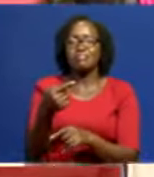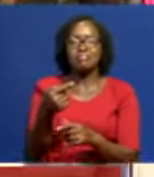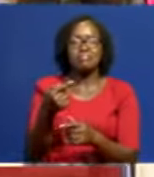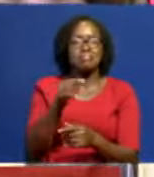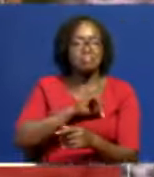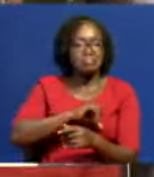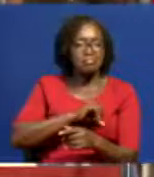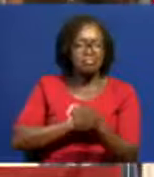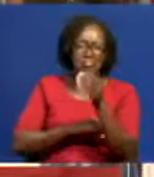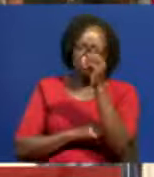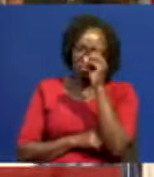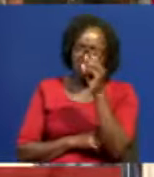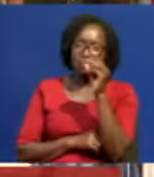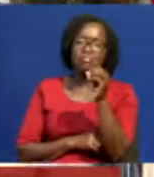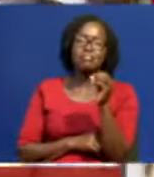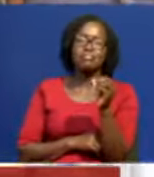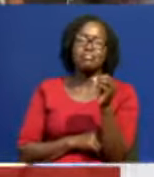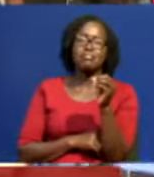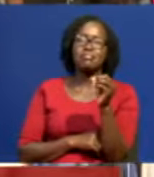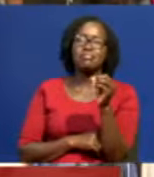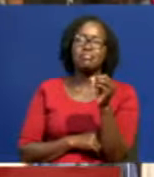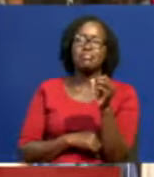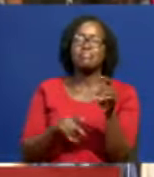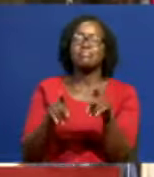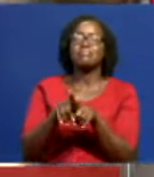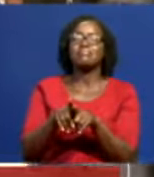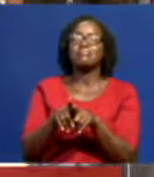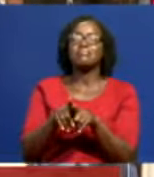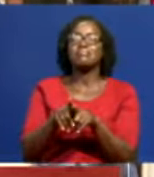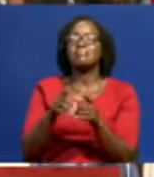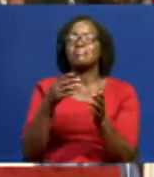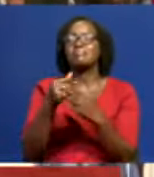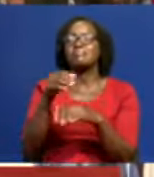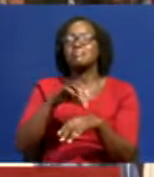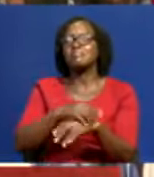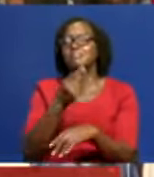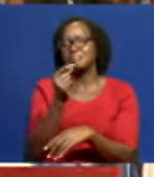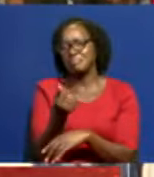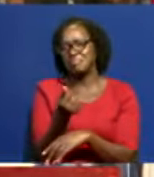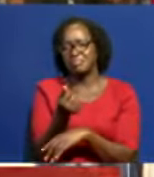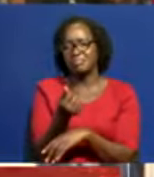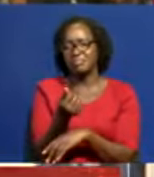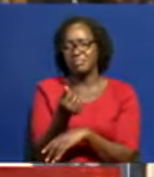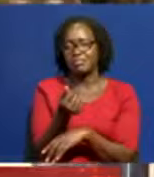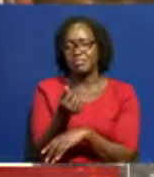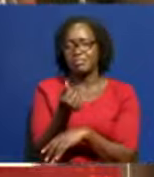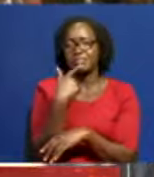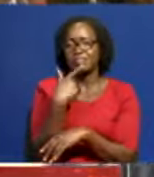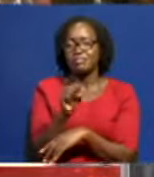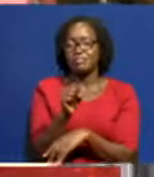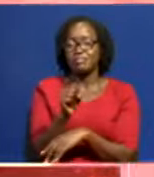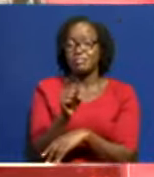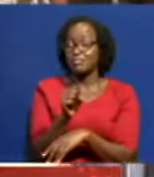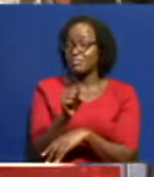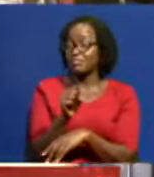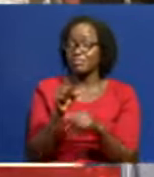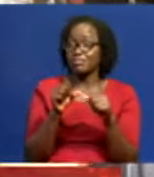kile chenye napata hapa ndani. Na bado mapato ile tunapata ni kidogo sana. Naona. Sasa venye kunaendelea